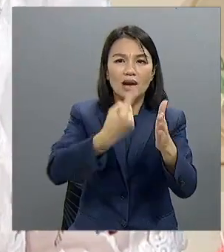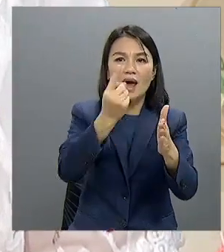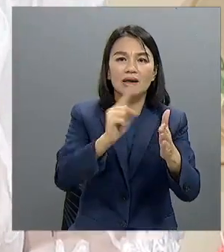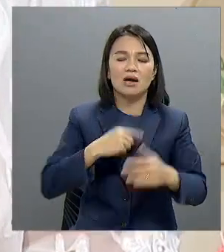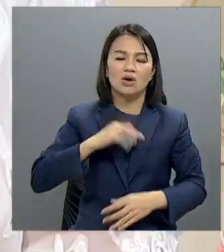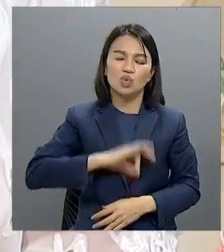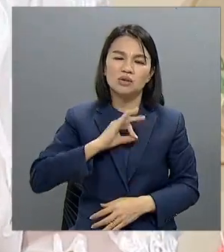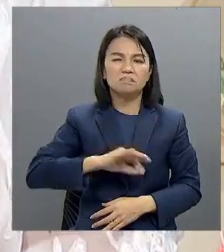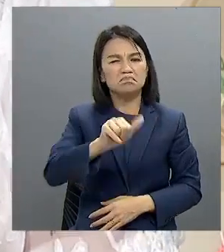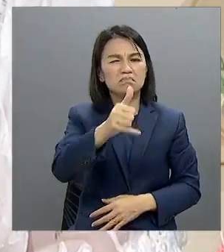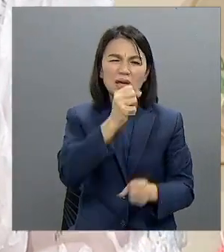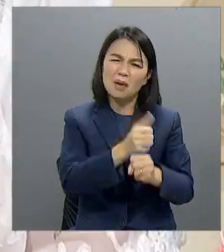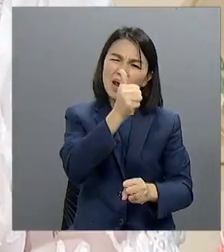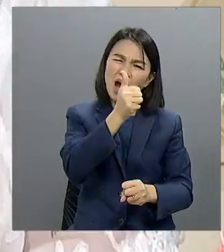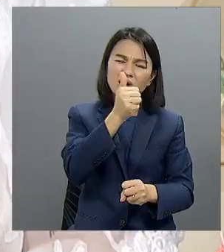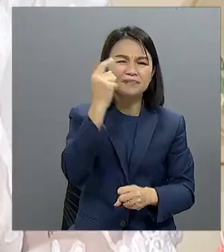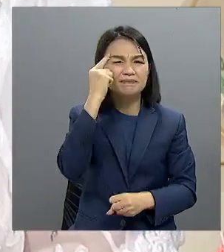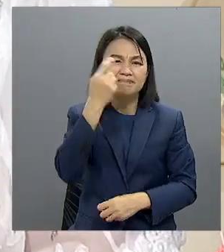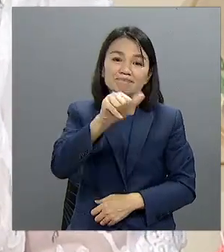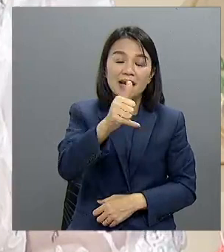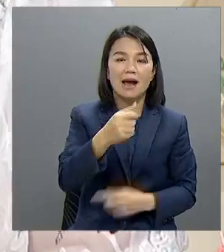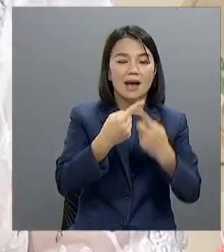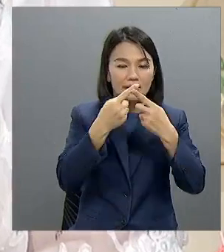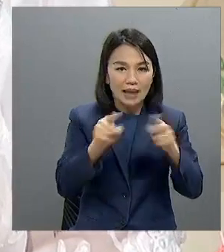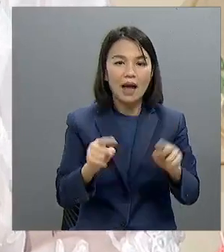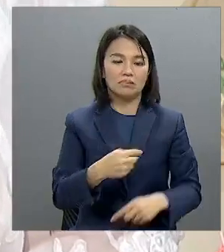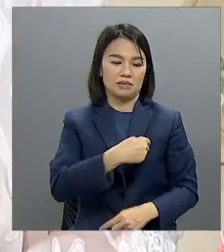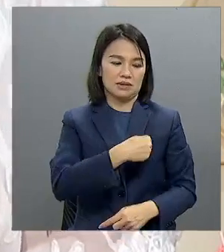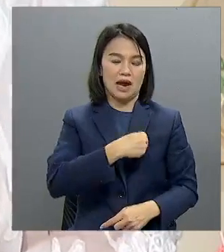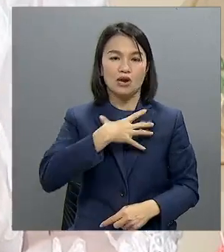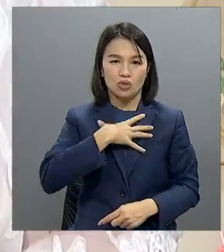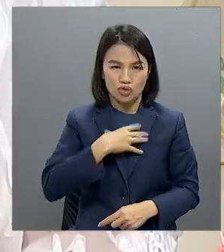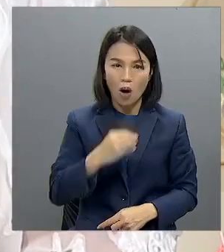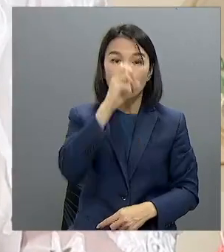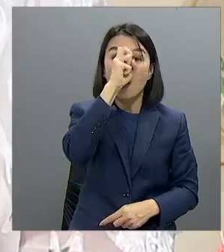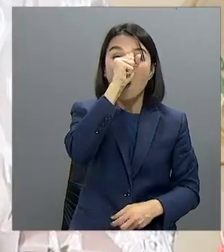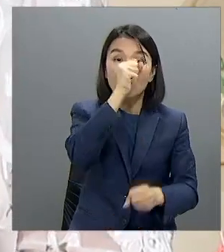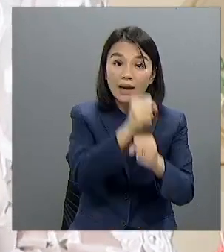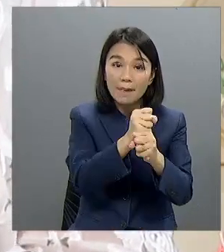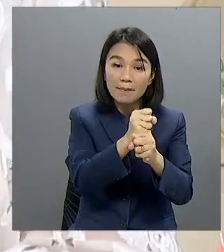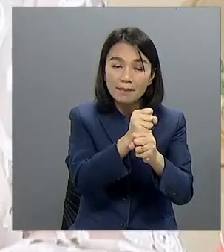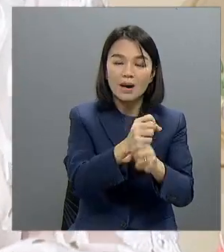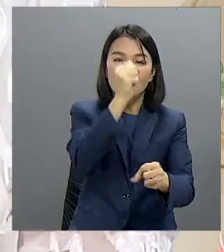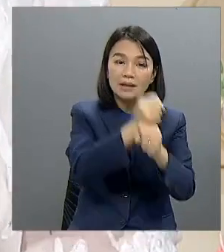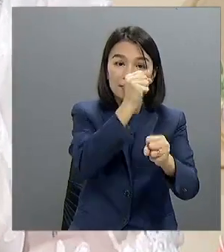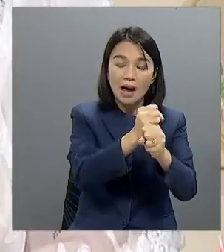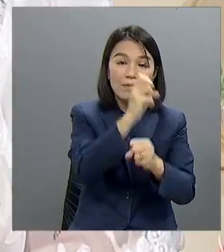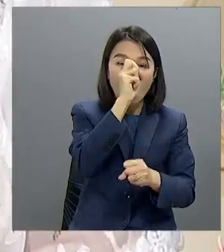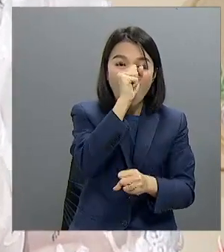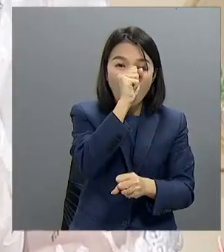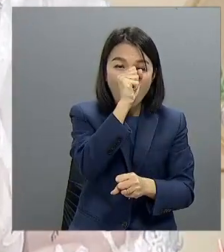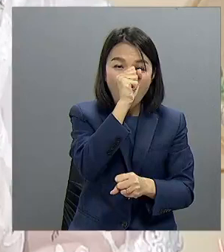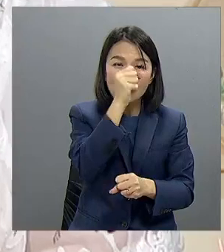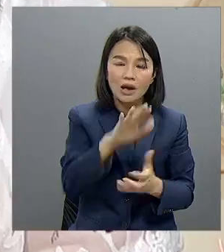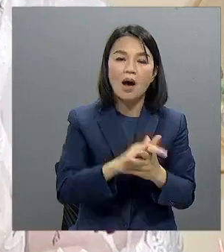จะทำได้ไหมแต่ถ้าเกิดเราชอบขอแค่ลงมือทำเราก็จะสามารถที่จะพัฒนาฝี